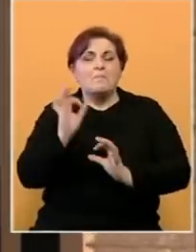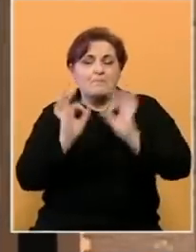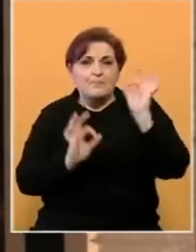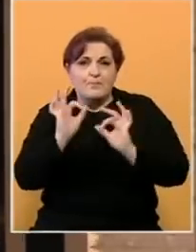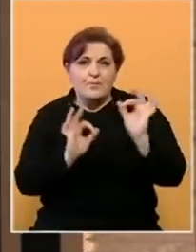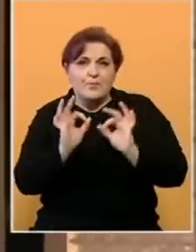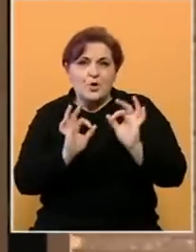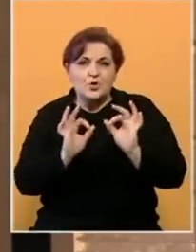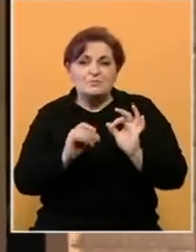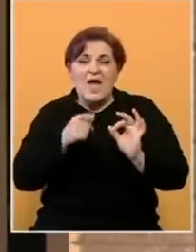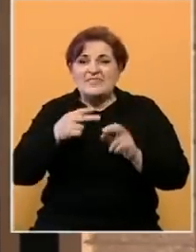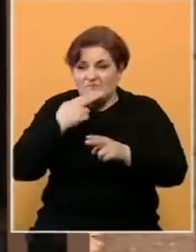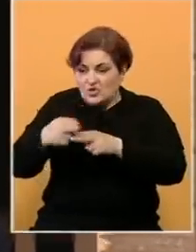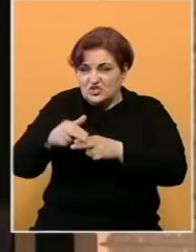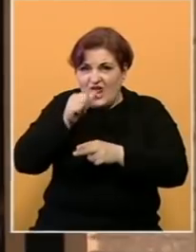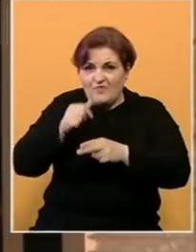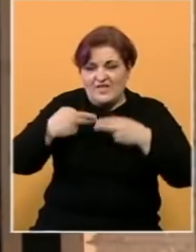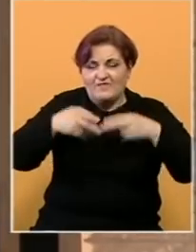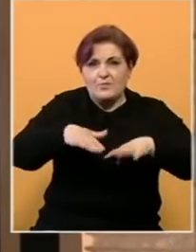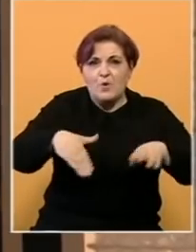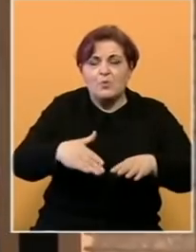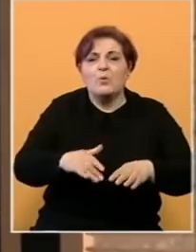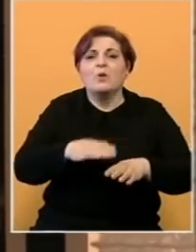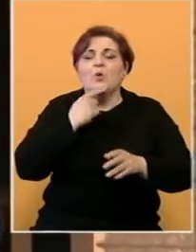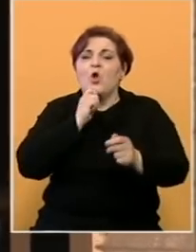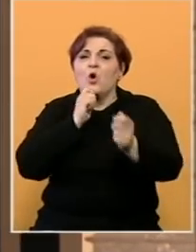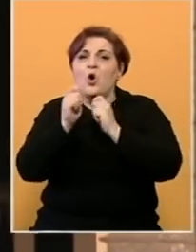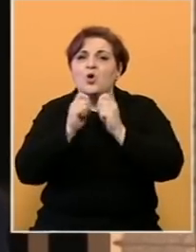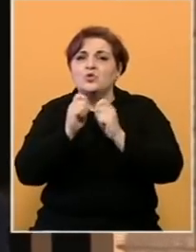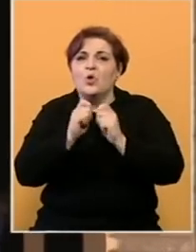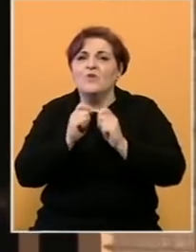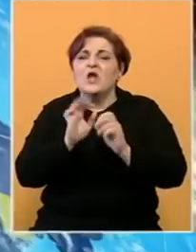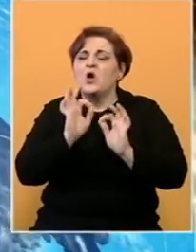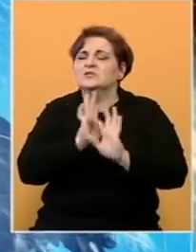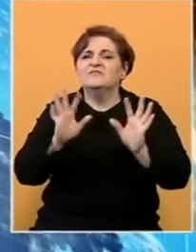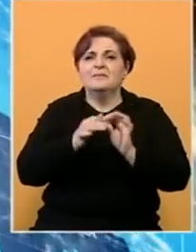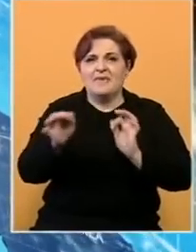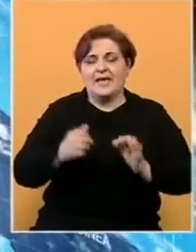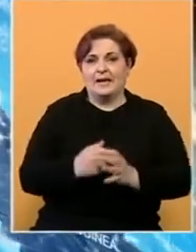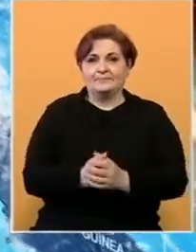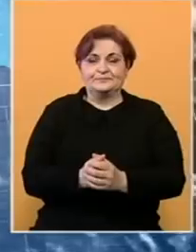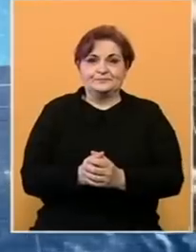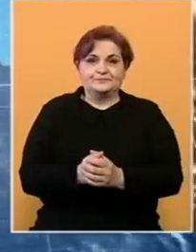smo da je ispuštanje prečišćene vode moguće i postigli smo dogovor oko osnovnih mjera.